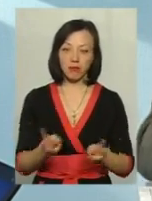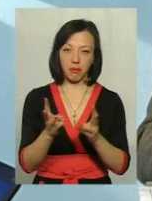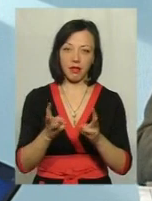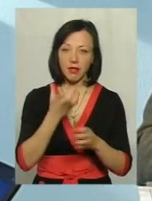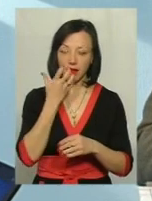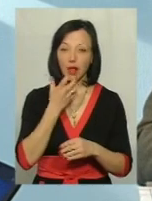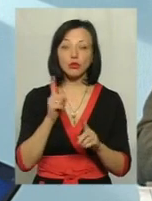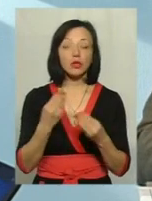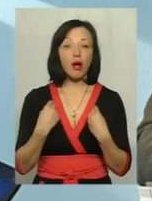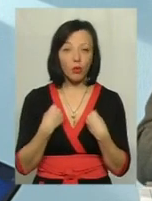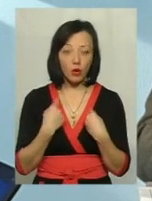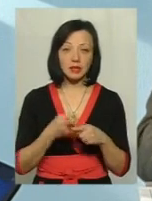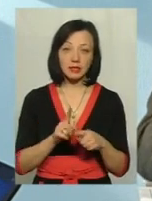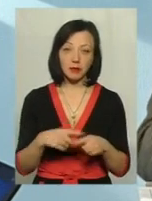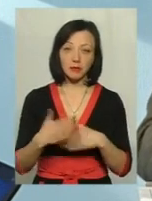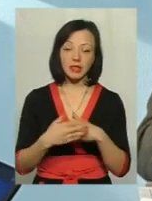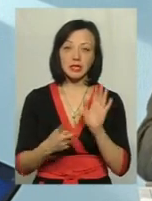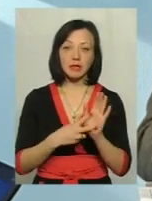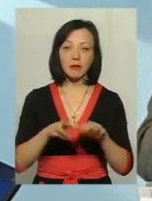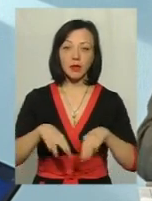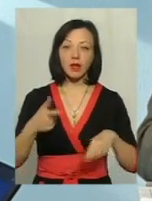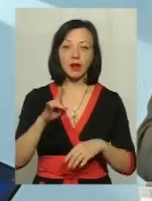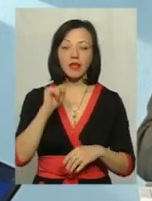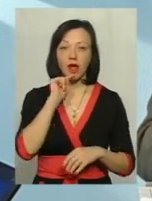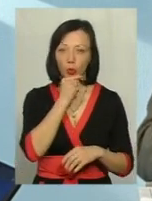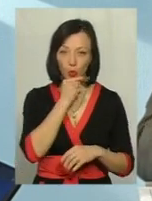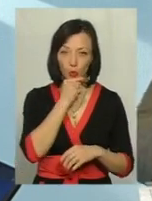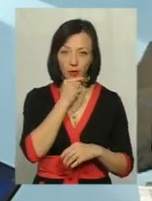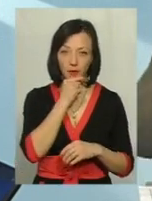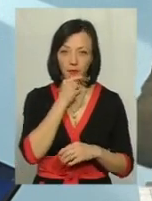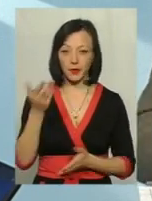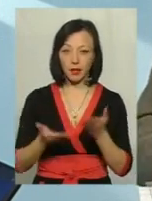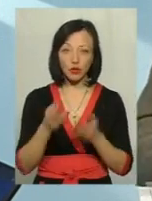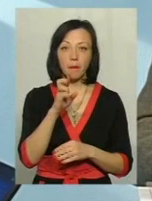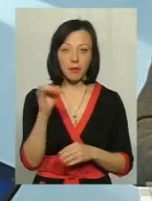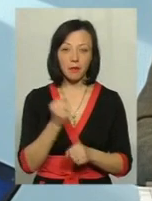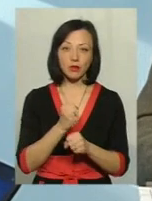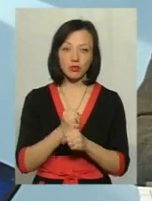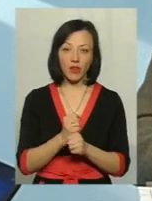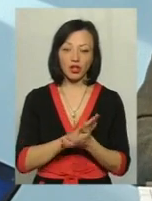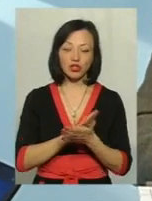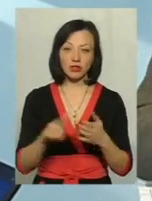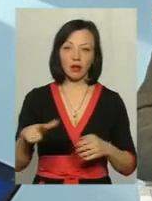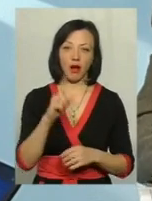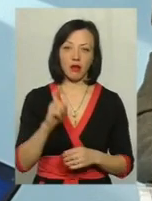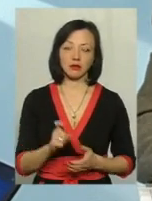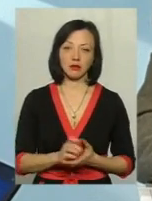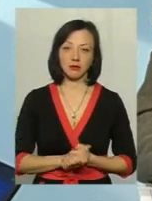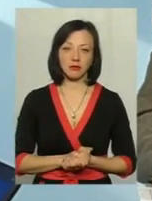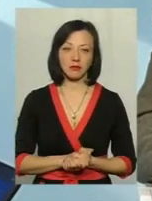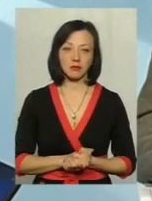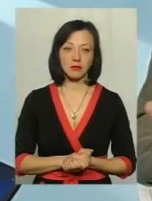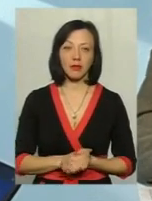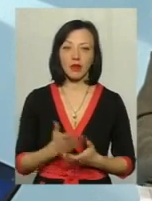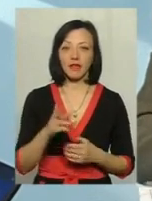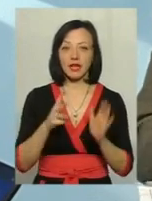Що нам це дало? Це порядка 7 мільйонів гривень економії, якщо б ми працювали не на паливі твердому, а на газу. От